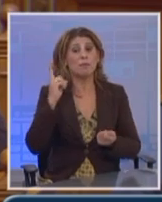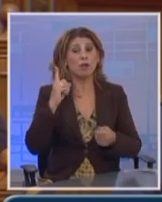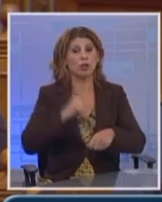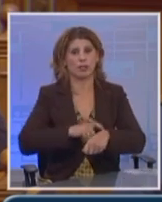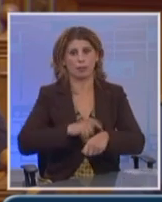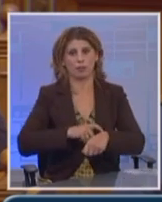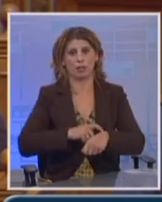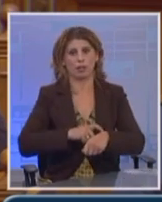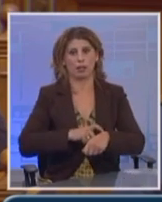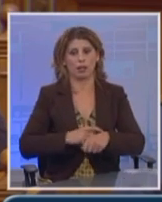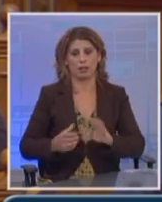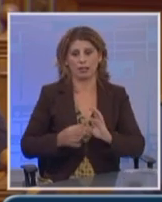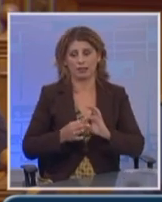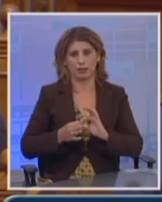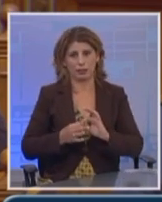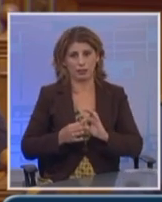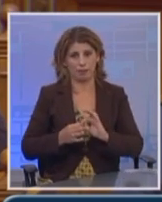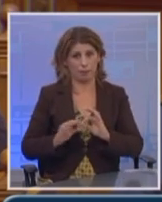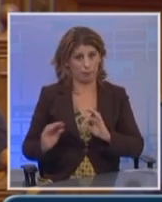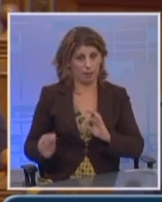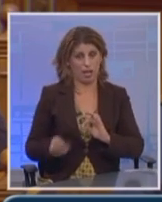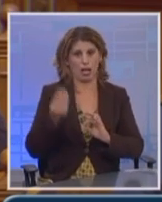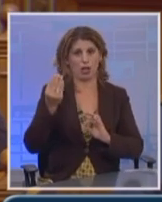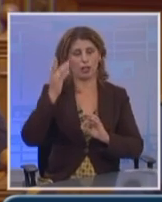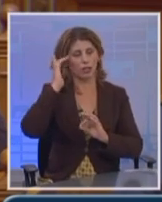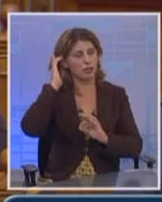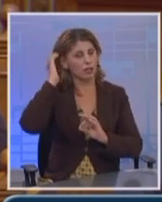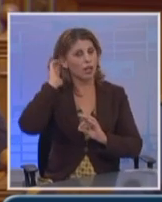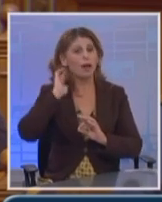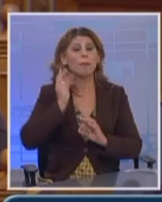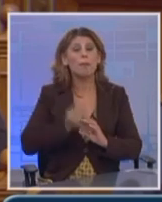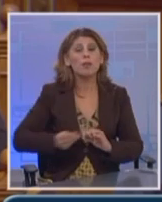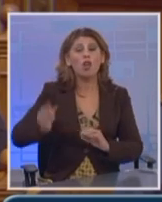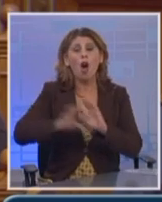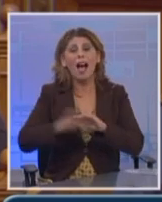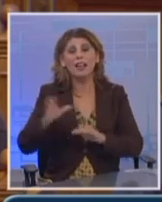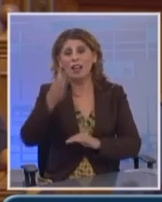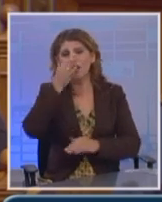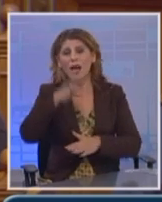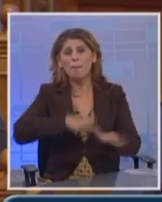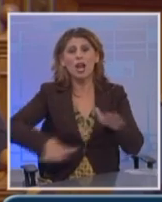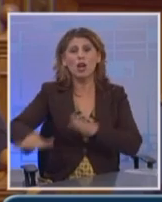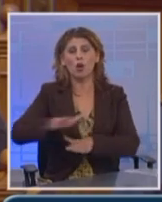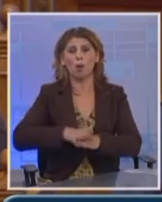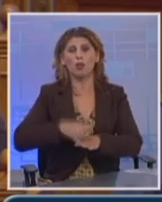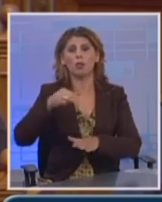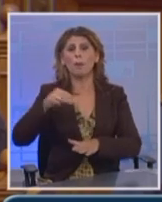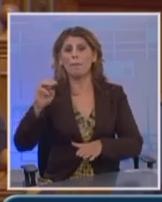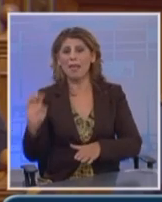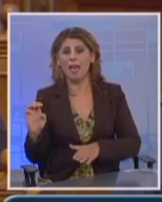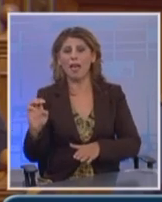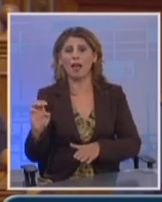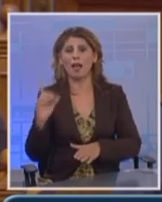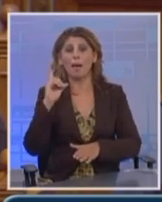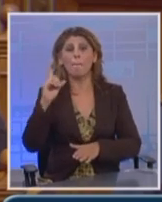στιγμή συμμαχίσατε τις εκλογές σας με τις πιο ακραίες και διαπλεκόμενες δυνάμεις του μηντιακού κύκλου